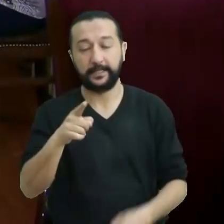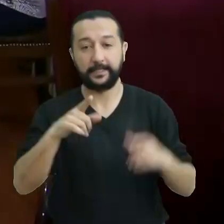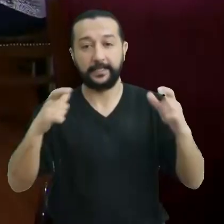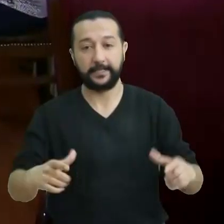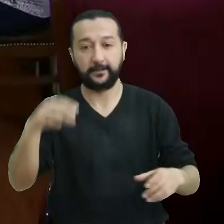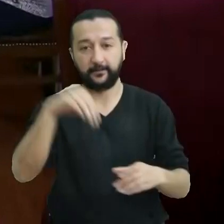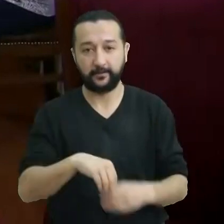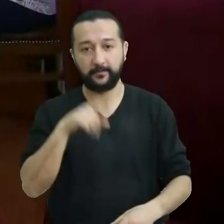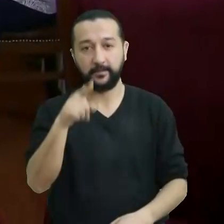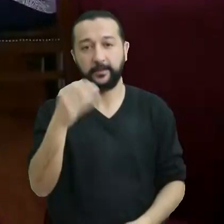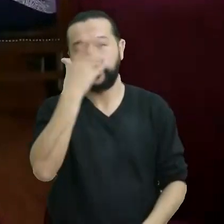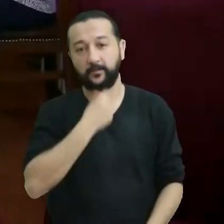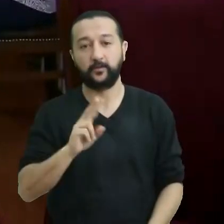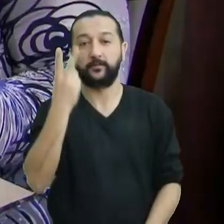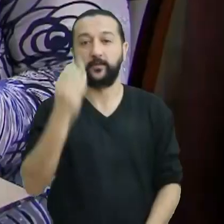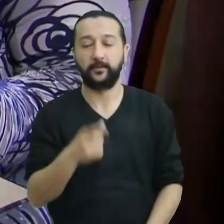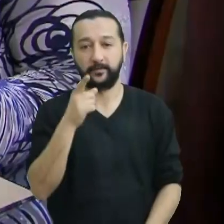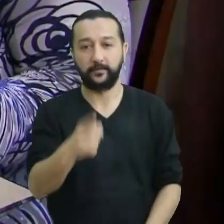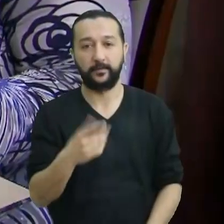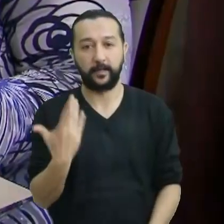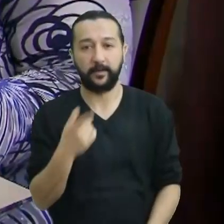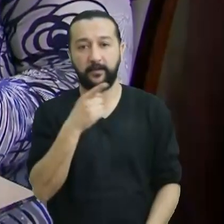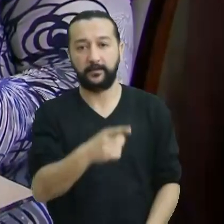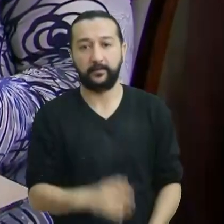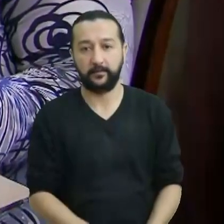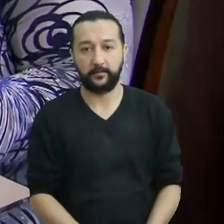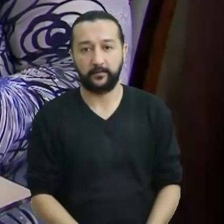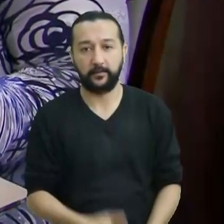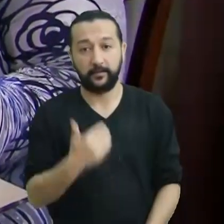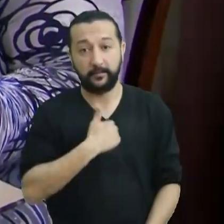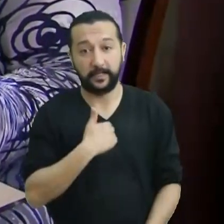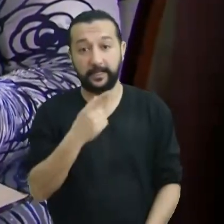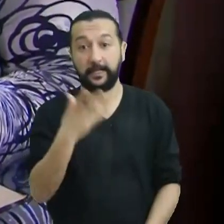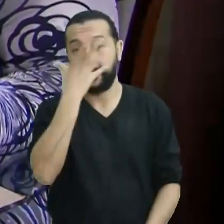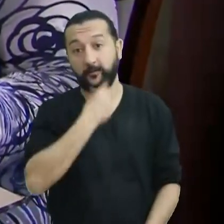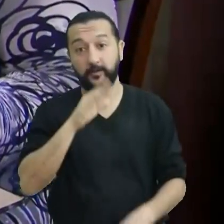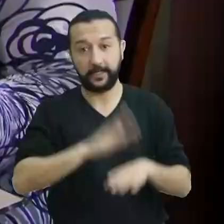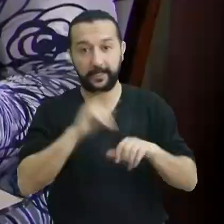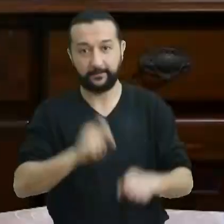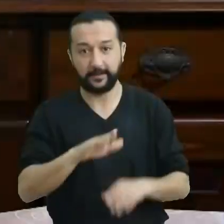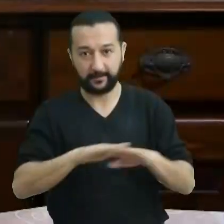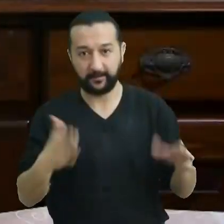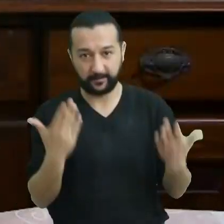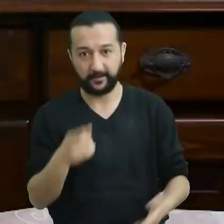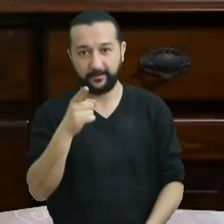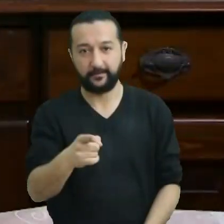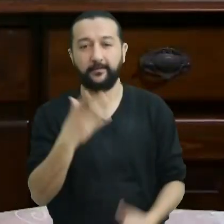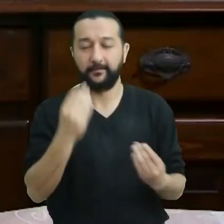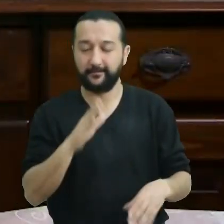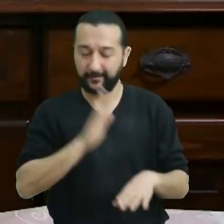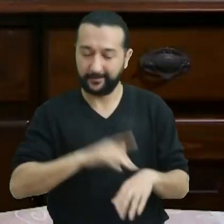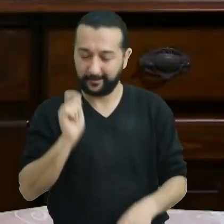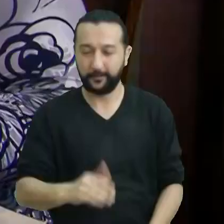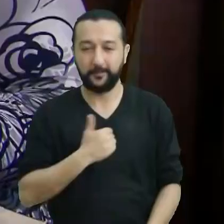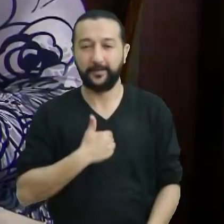tencereye koyalım. Güzel de sürpriz olur. Ama bana daha güzelini yapacaksın tamam mı? Yapmaz